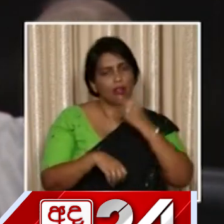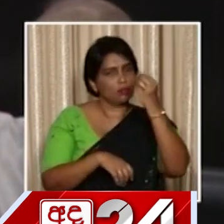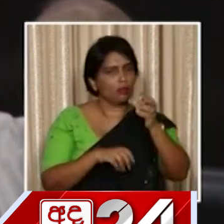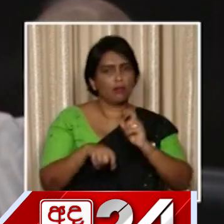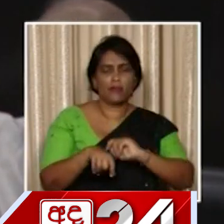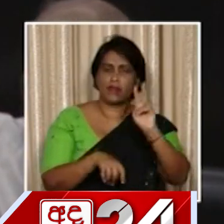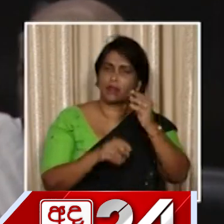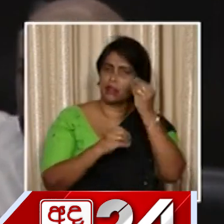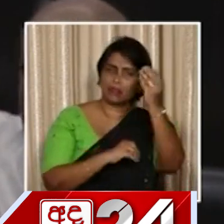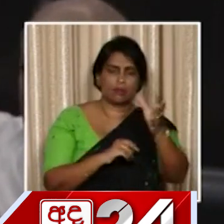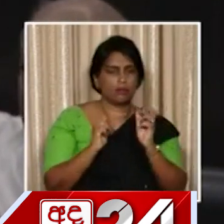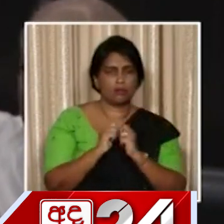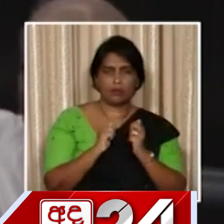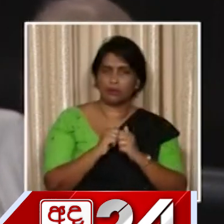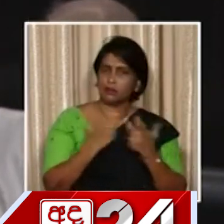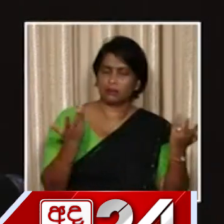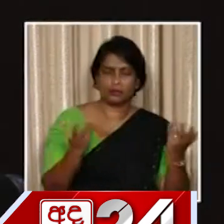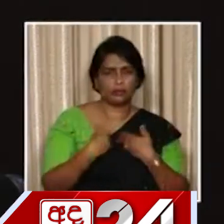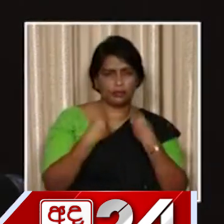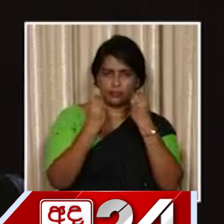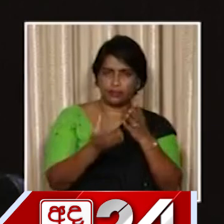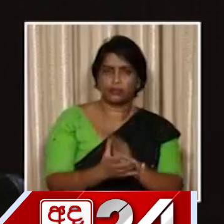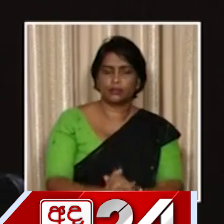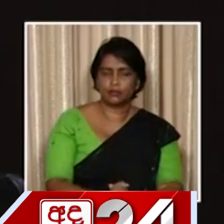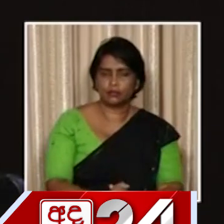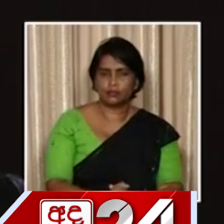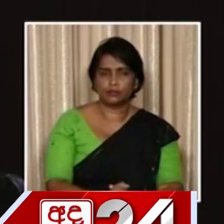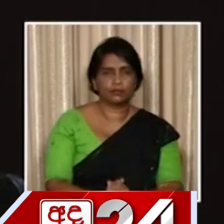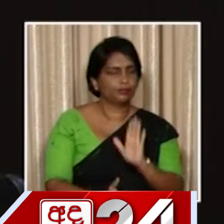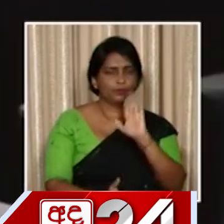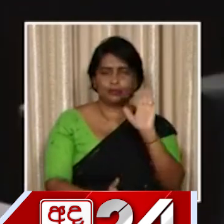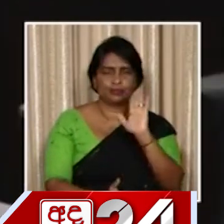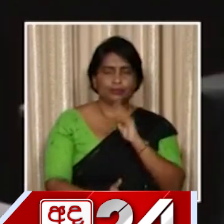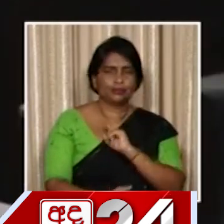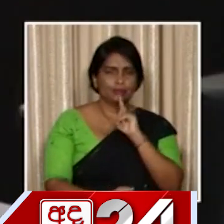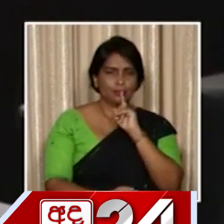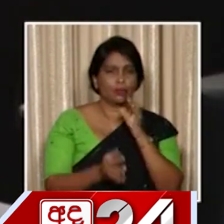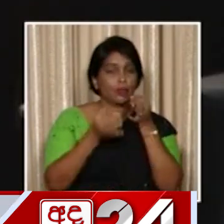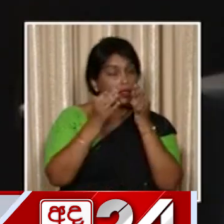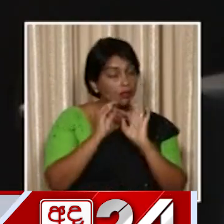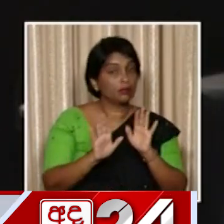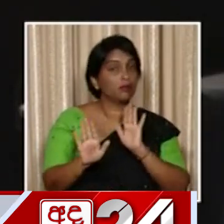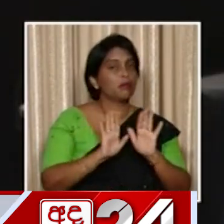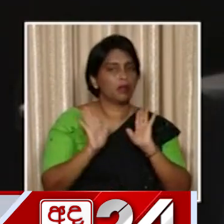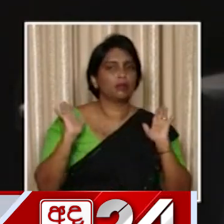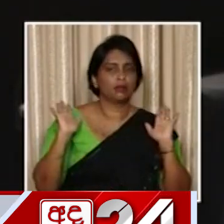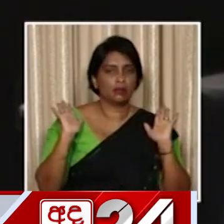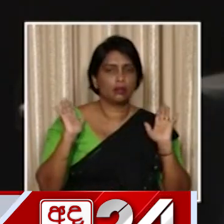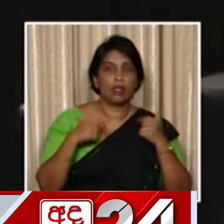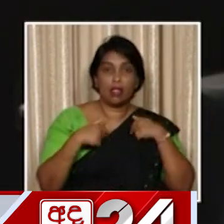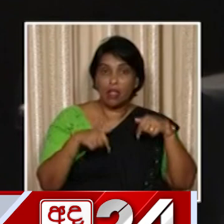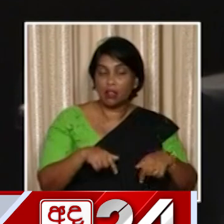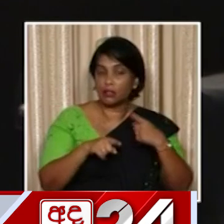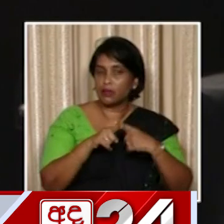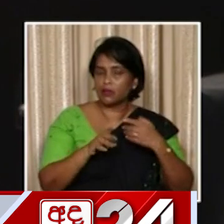මිනිත්තු 20ක් දෙන්න අපිත් දෙන්නම් කාලයක් හොඳයි කියන්නේ මම කියන්නේ අපි මොකක් හරි විධිමත් විදියට සභාව මෙහෙවන්න මම අදගෙන විතරක් නෙවෙයි